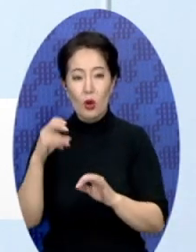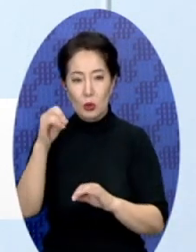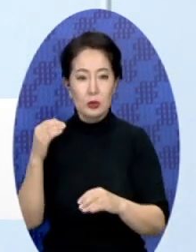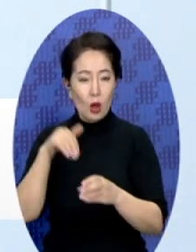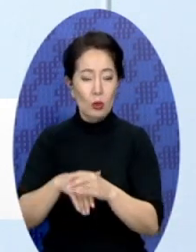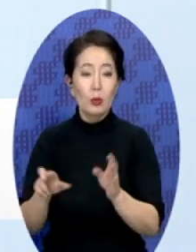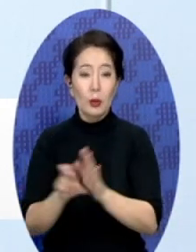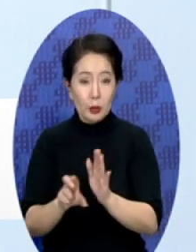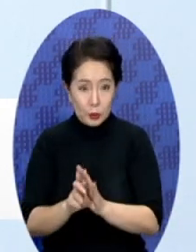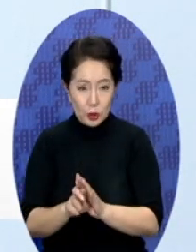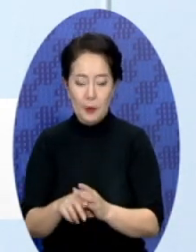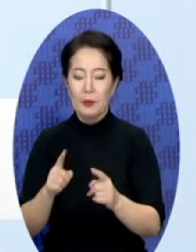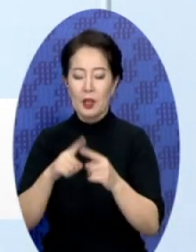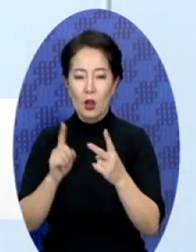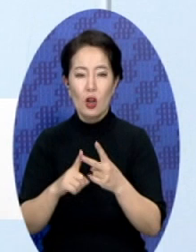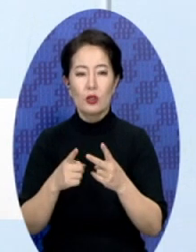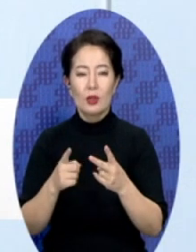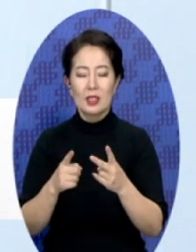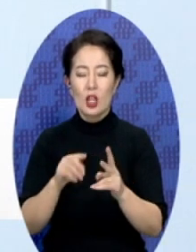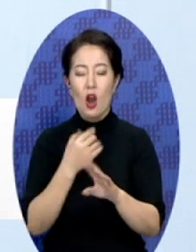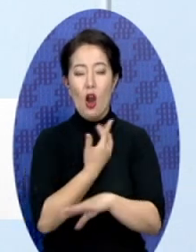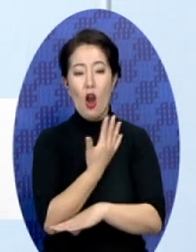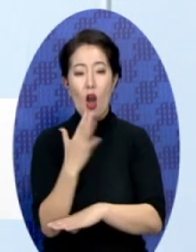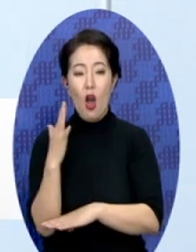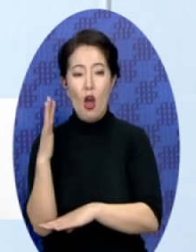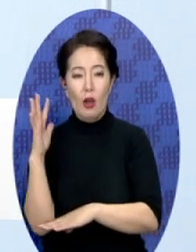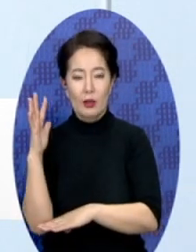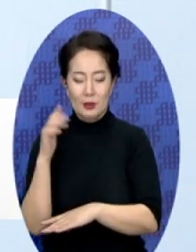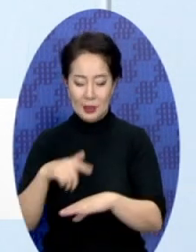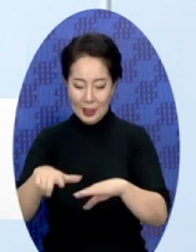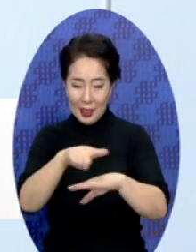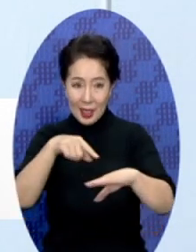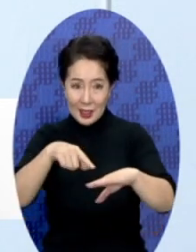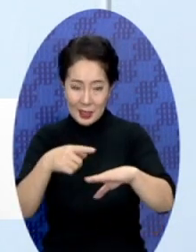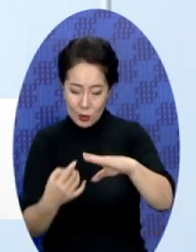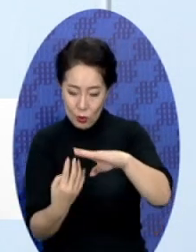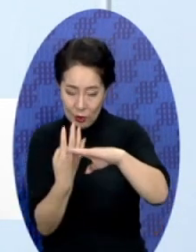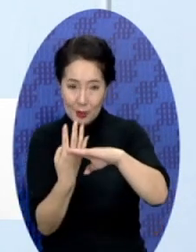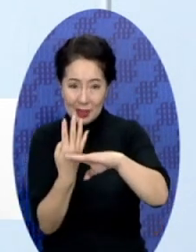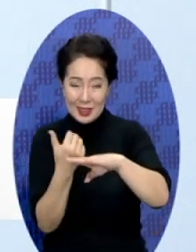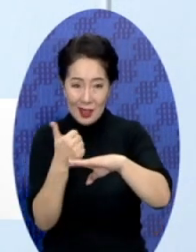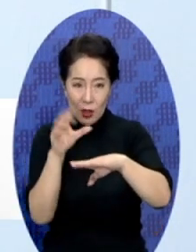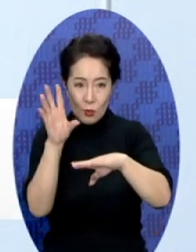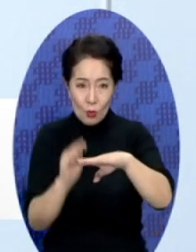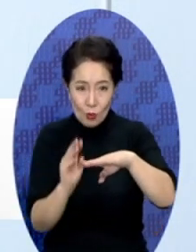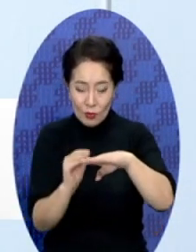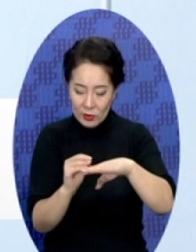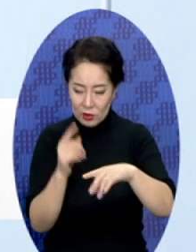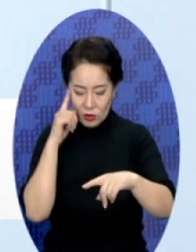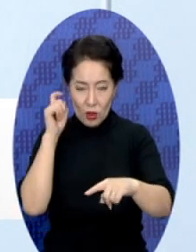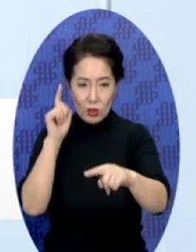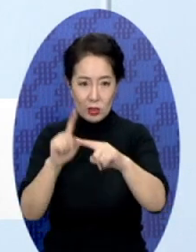байна. За дээр нь ойн газрын ургамал нүрийн шингээлтийг тооцох юм бол энэ зорилт ахиулаад